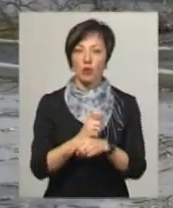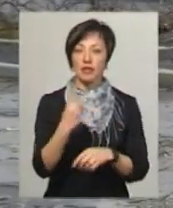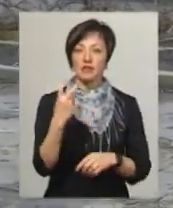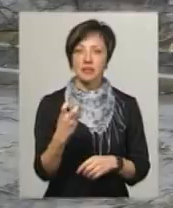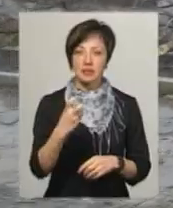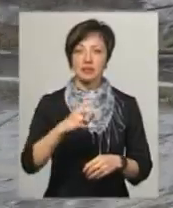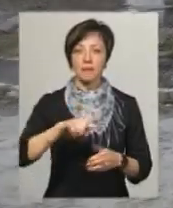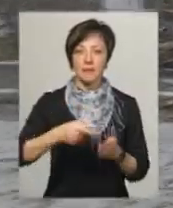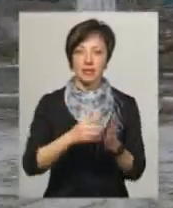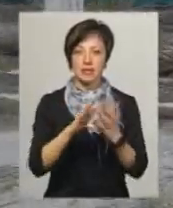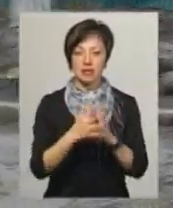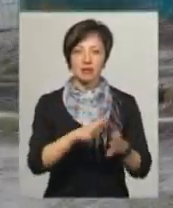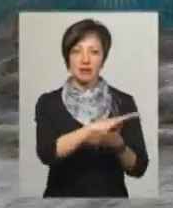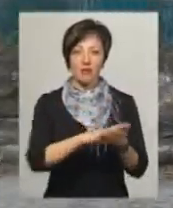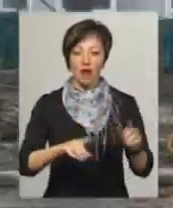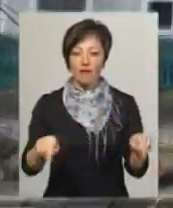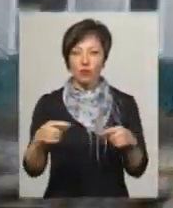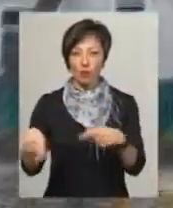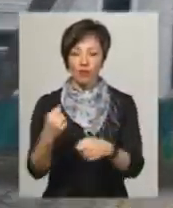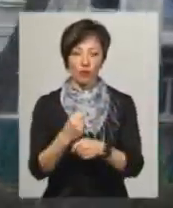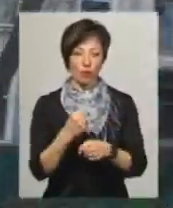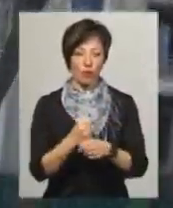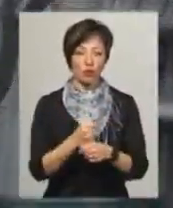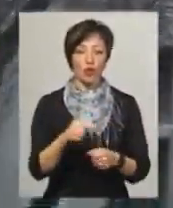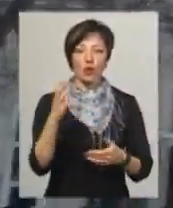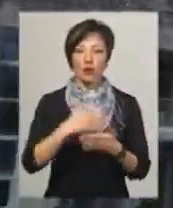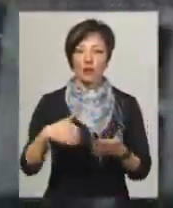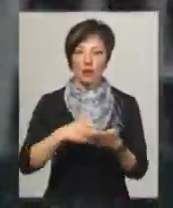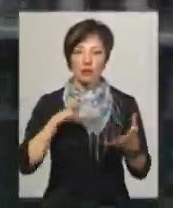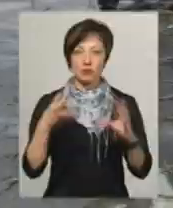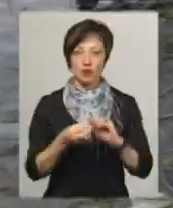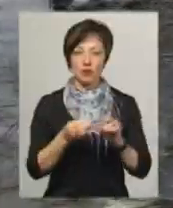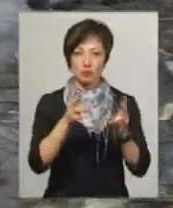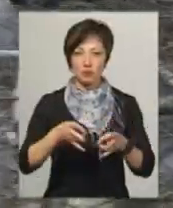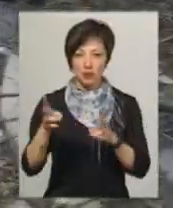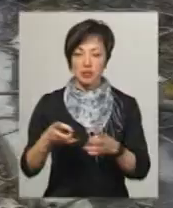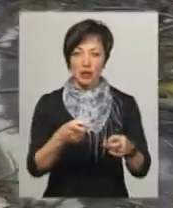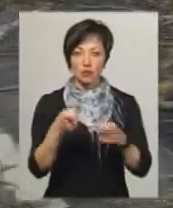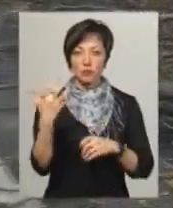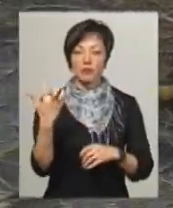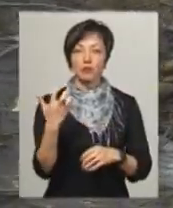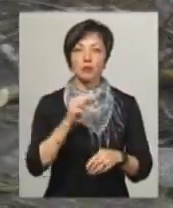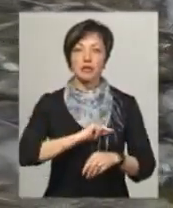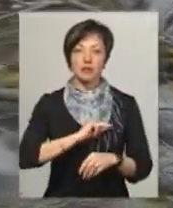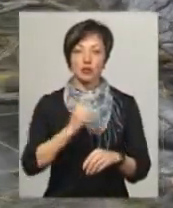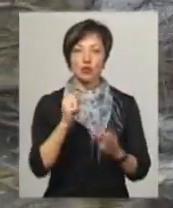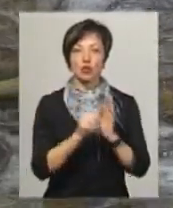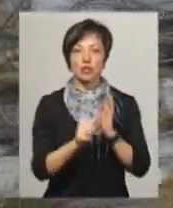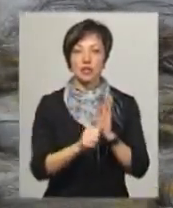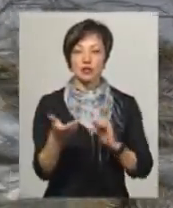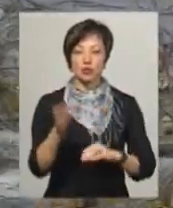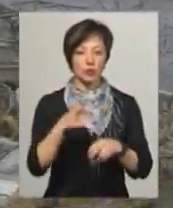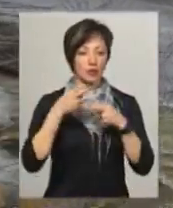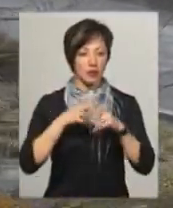200 населених пунктах тривають відновлювальні роботи. До ліквідації наслідків негоди залучено 500 працівників та 160